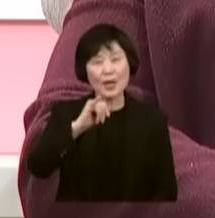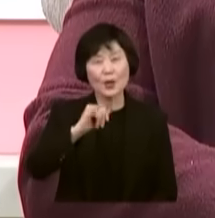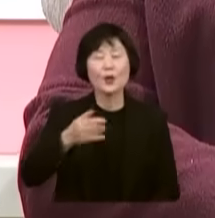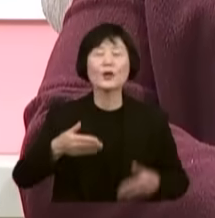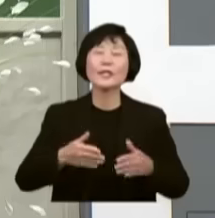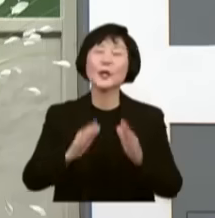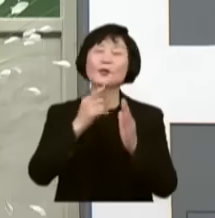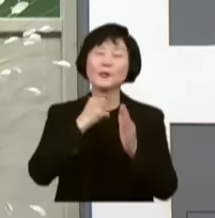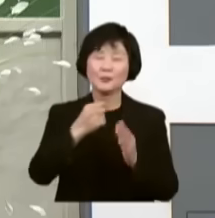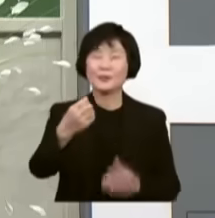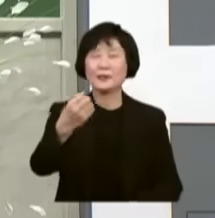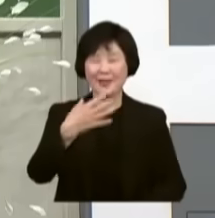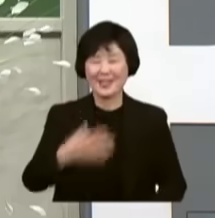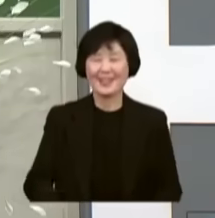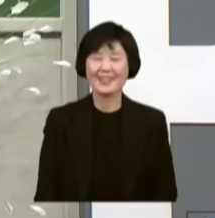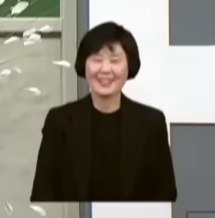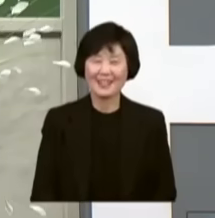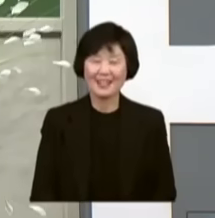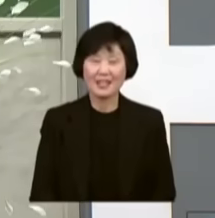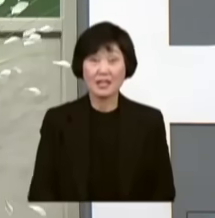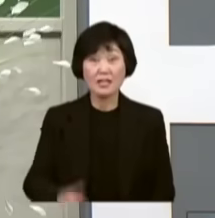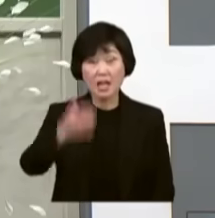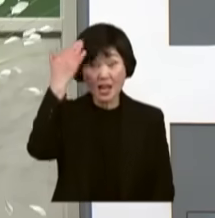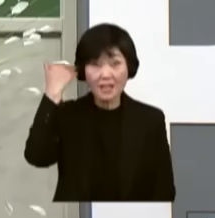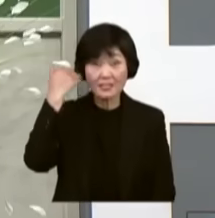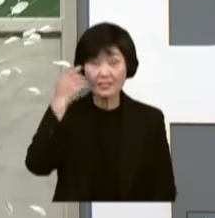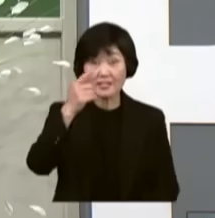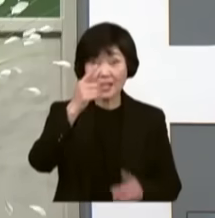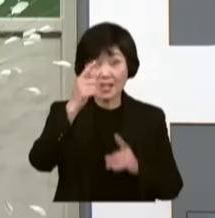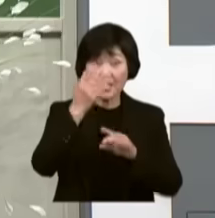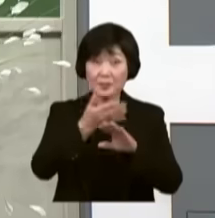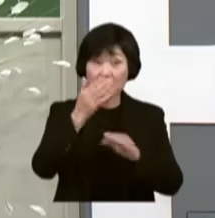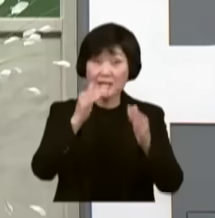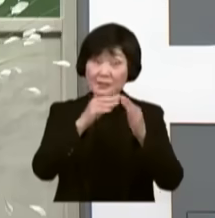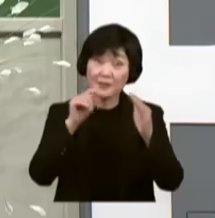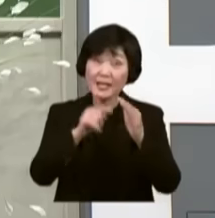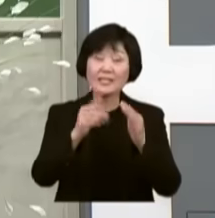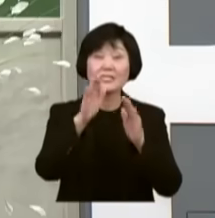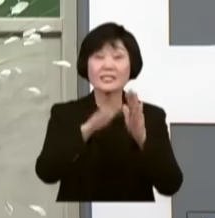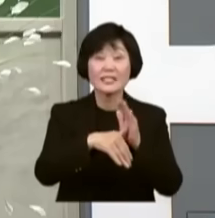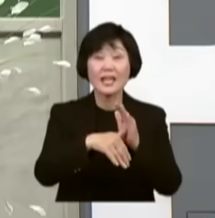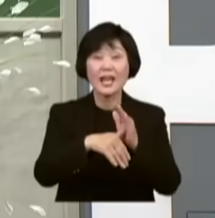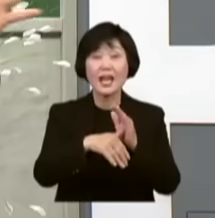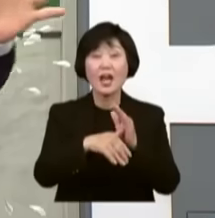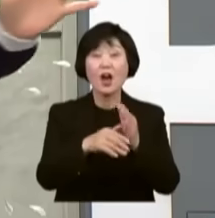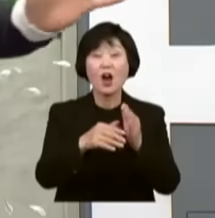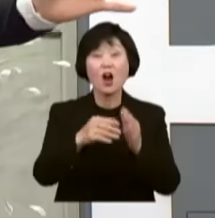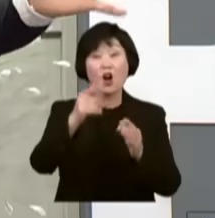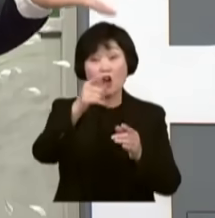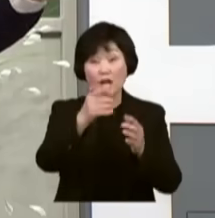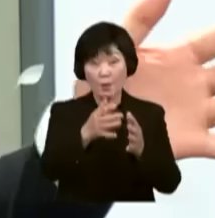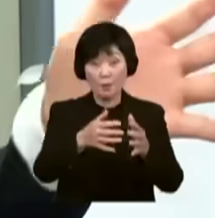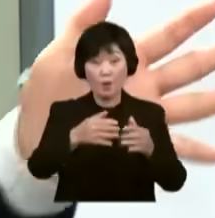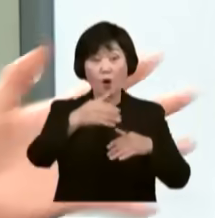그 부럽다는 얘기 아니야. 옛날에 진짜 그 댁에 갔을 때 그 옥상 비슷하게 이렇게 옆에 발코니가 넓은